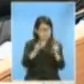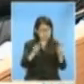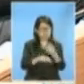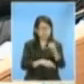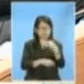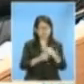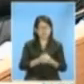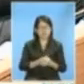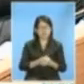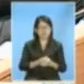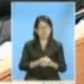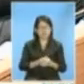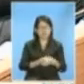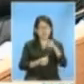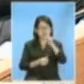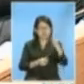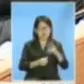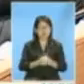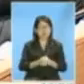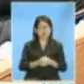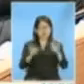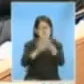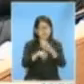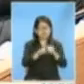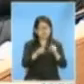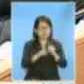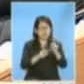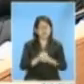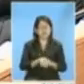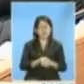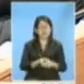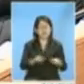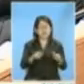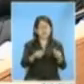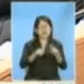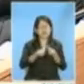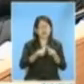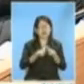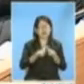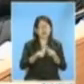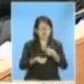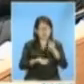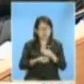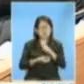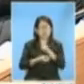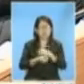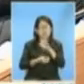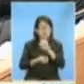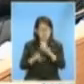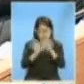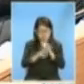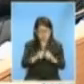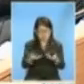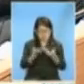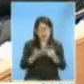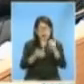าเขาเอาขนมใส่เข่งมาเราไม่เลือกได้เราต้องไปหยิบที่เขาใส่เข่งมา